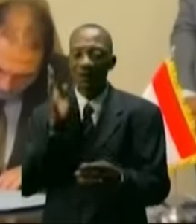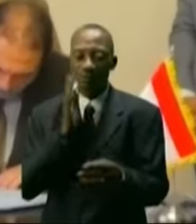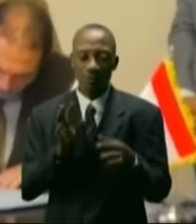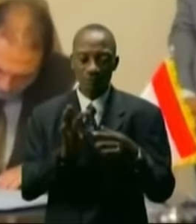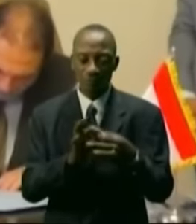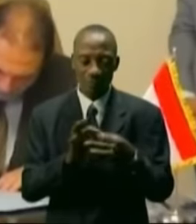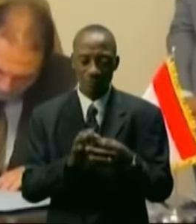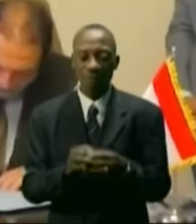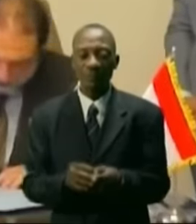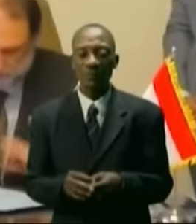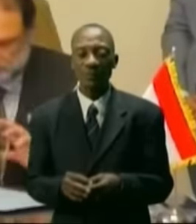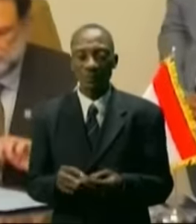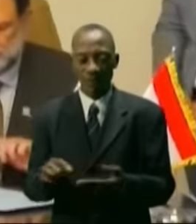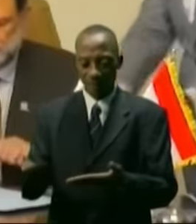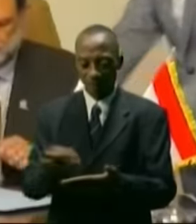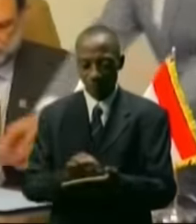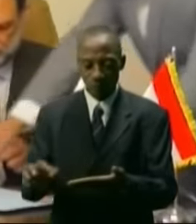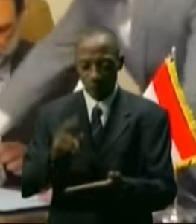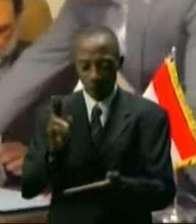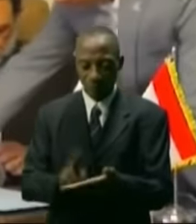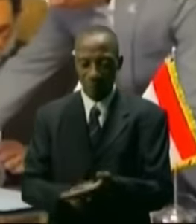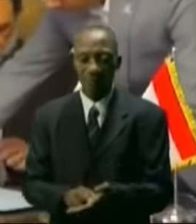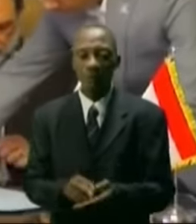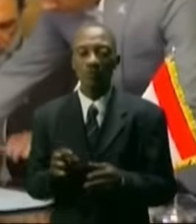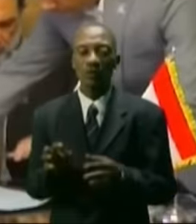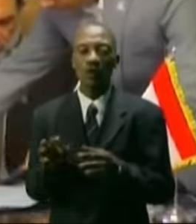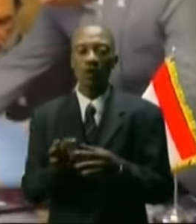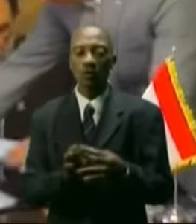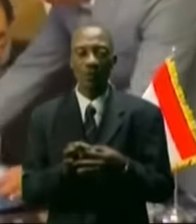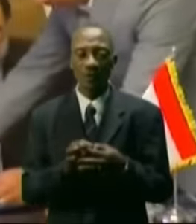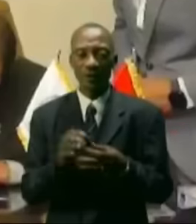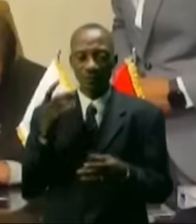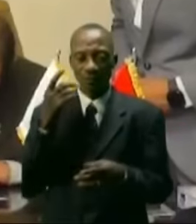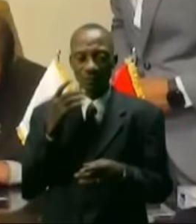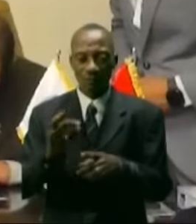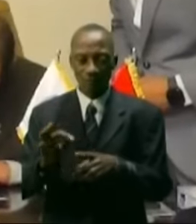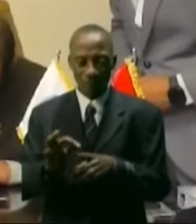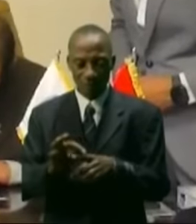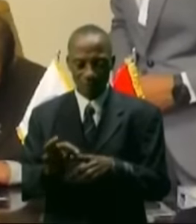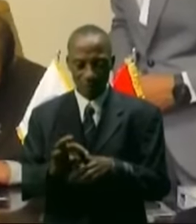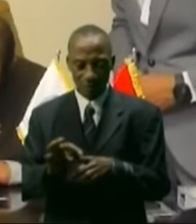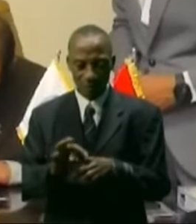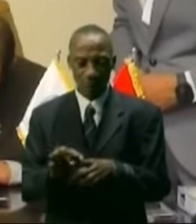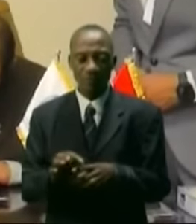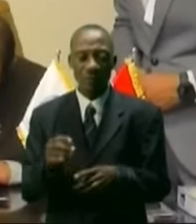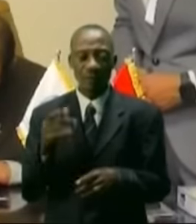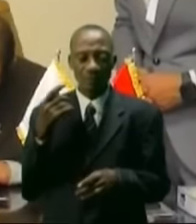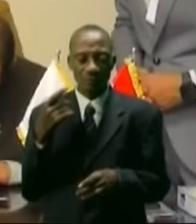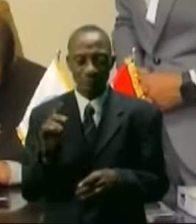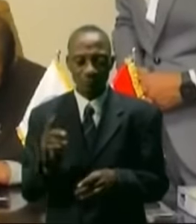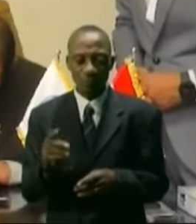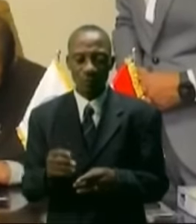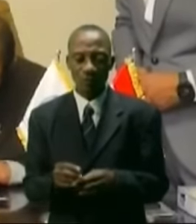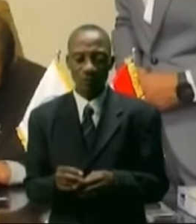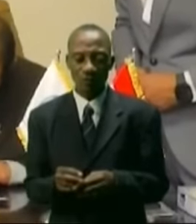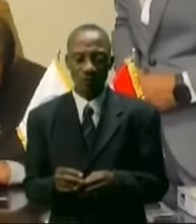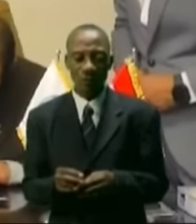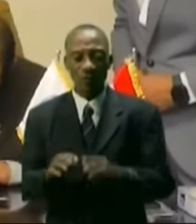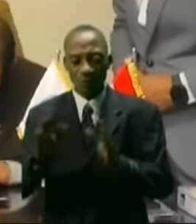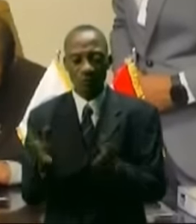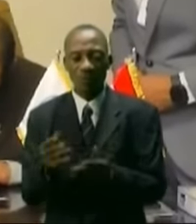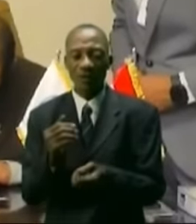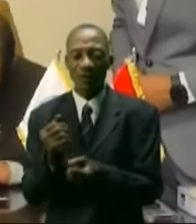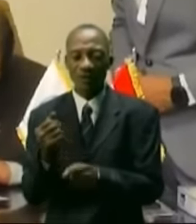protocoles visent à renforcer la coopération dans le domaine de la formation conjointe pour accroître l'efficacité de travailleurs à travers